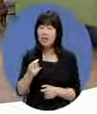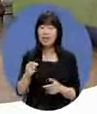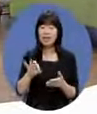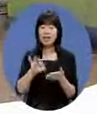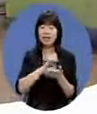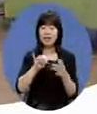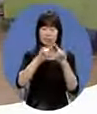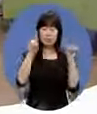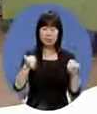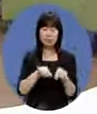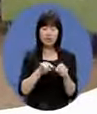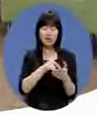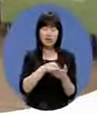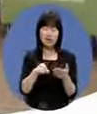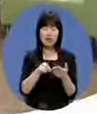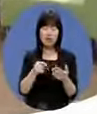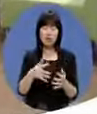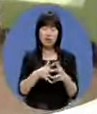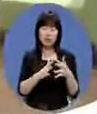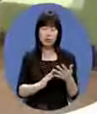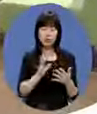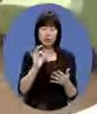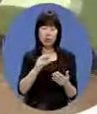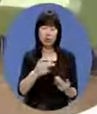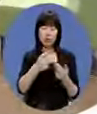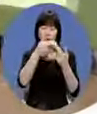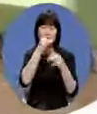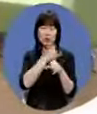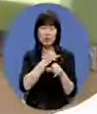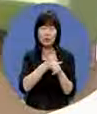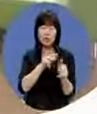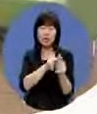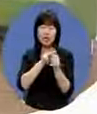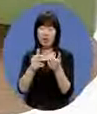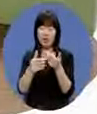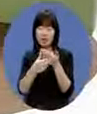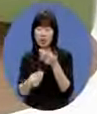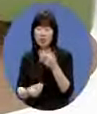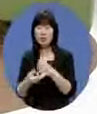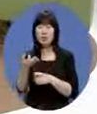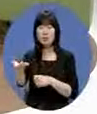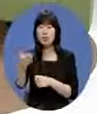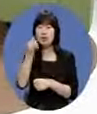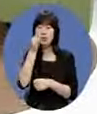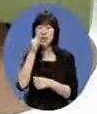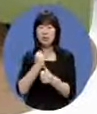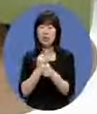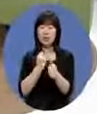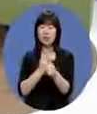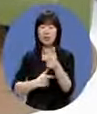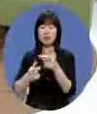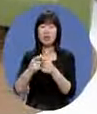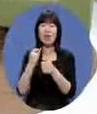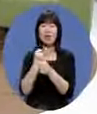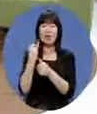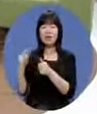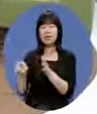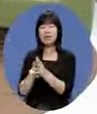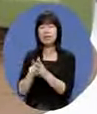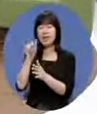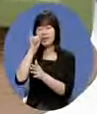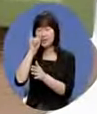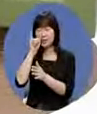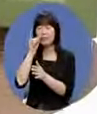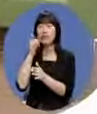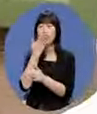가계부를 쓰시거나 영수증을 모으고 그다음에 데이터를 이렇게 쭉 뽑아가지고 만약에 주면 네. 남편들은 훨씬 아내를 신뢰하고